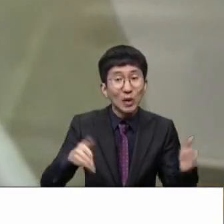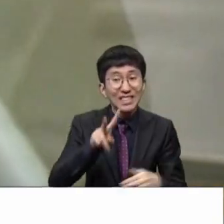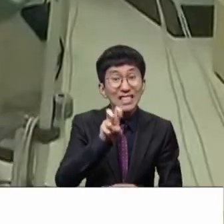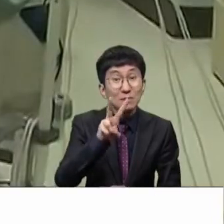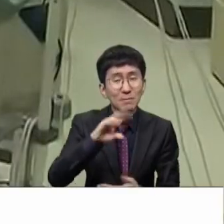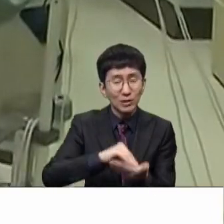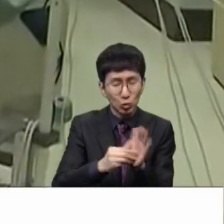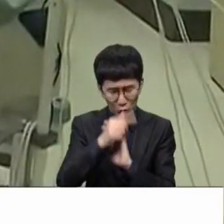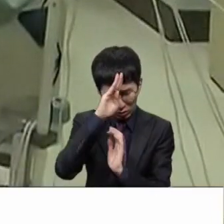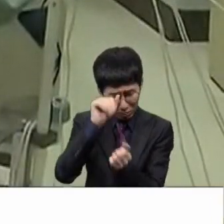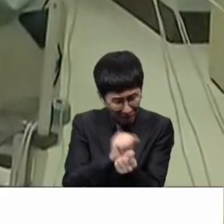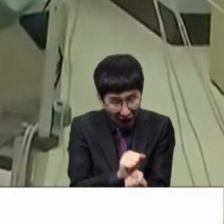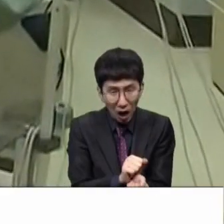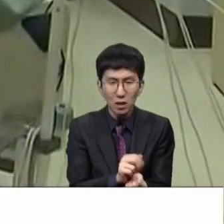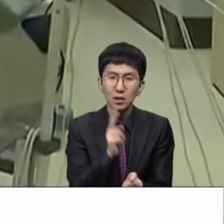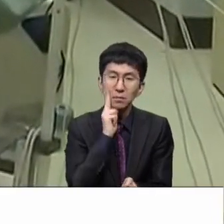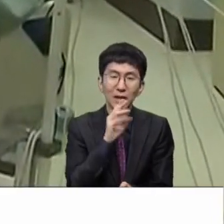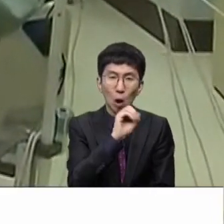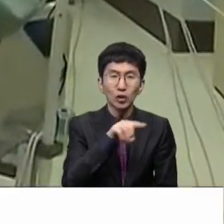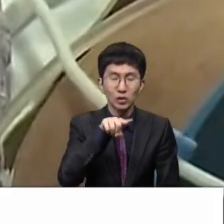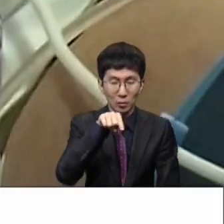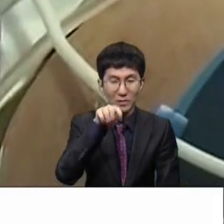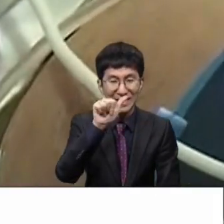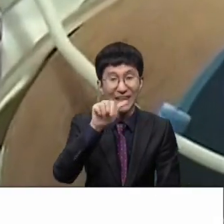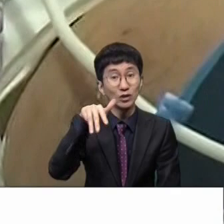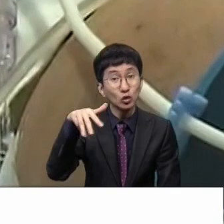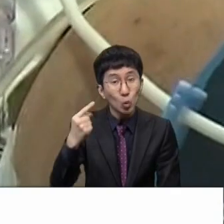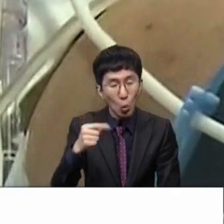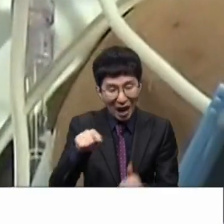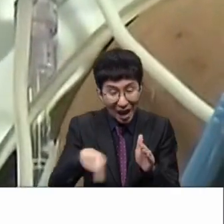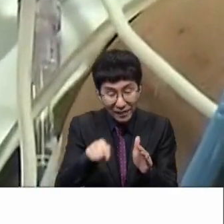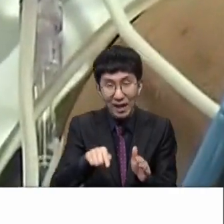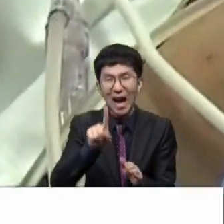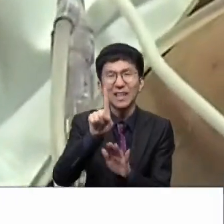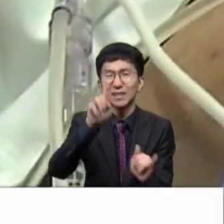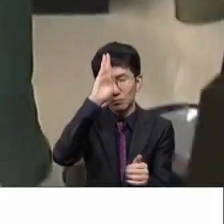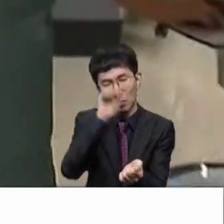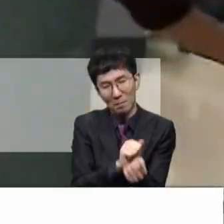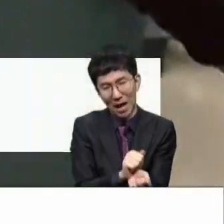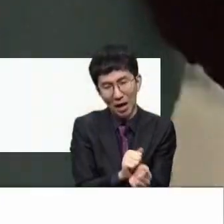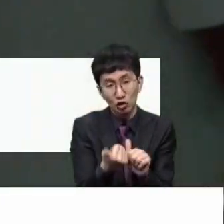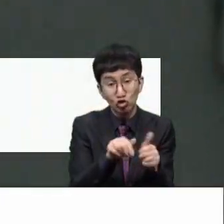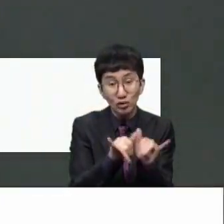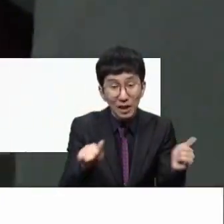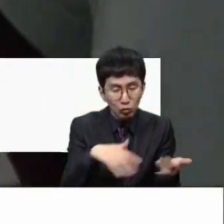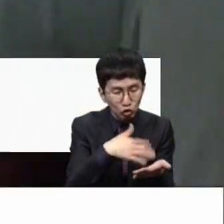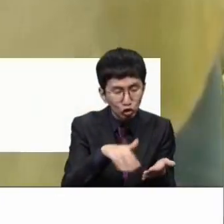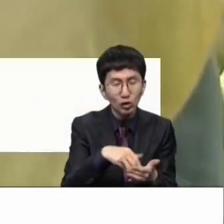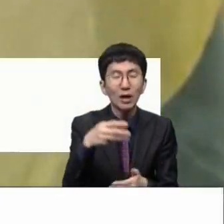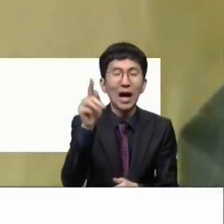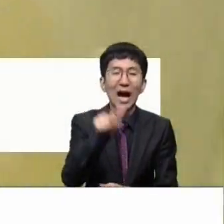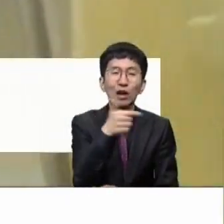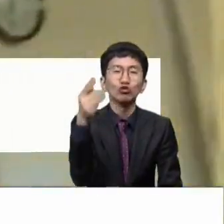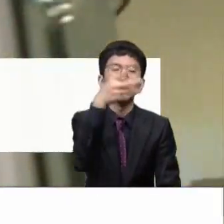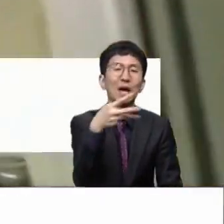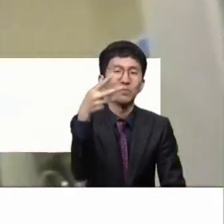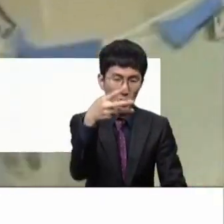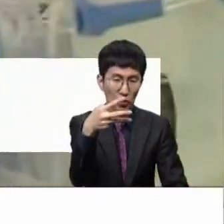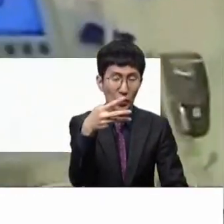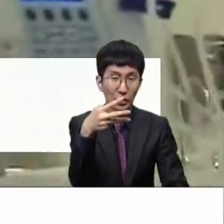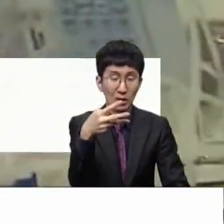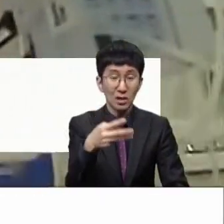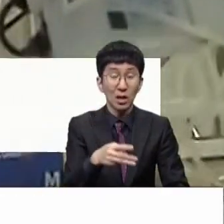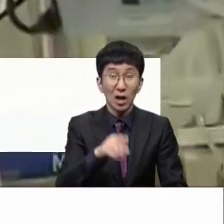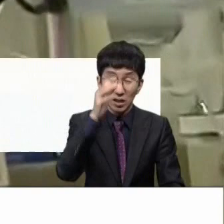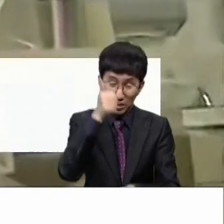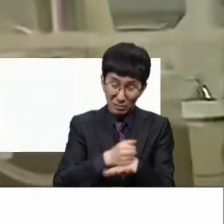확진자가 나왔는데 0.4초마다 한 명씩 확진이 된 셈입니다. 사망자는 하루 3천 명 가까이 나오면서 벌써